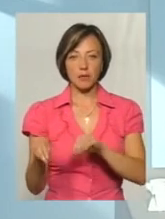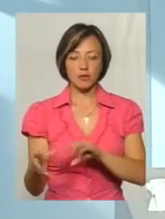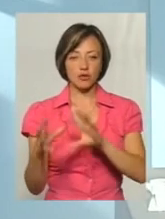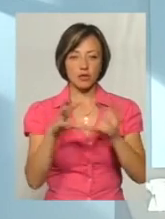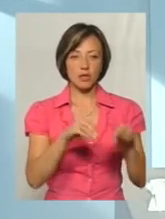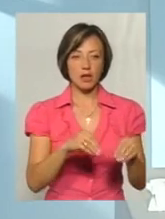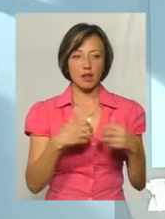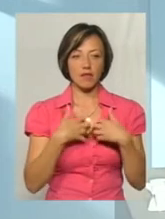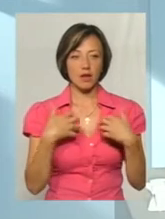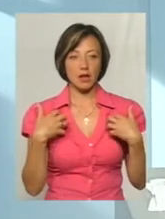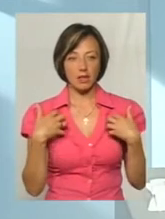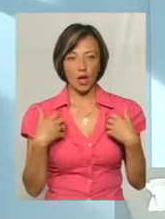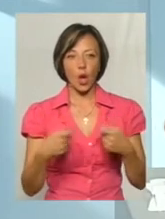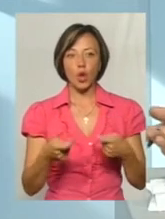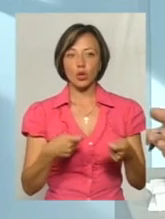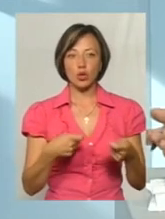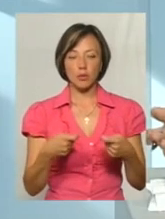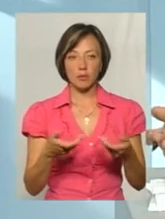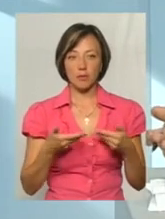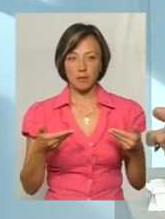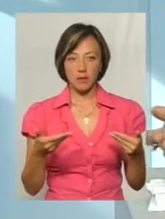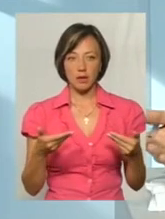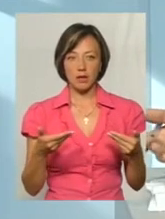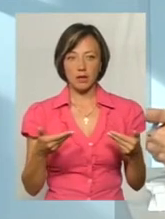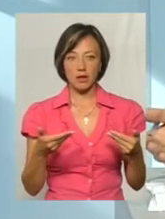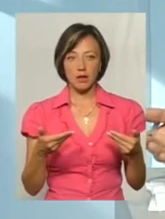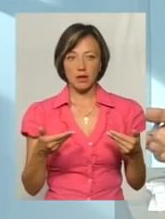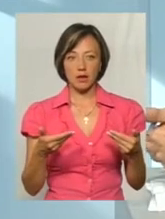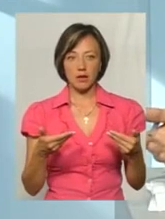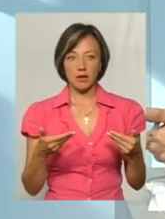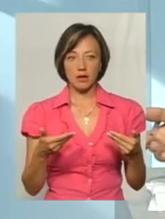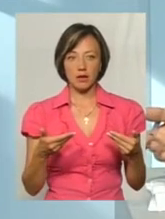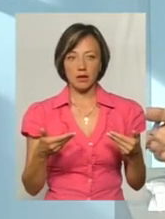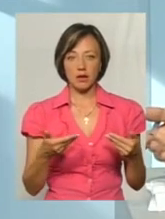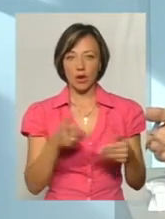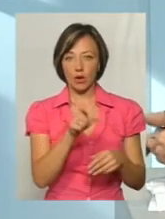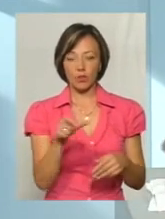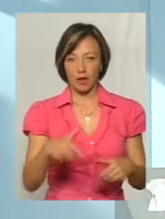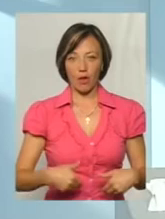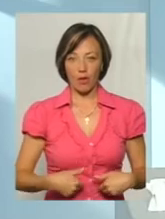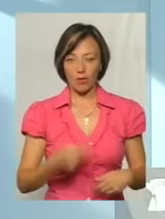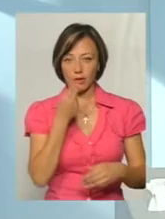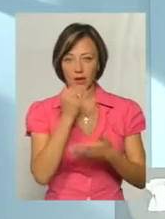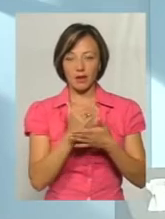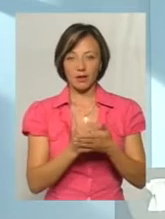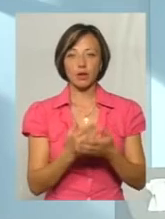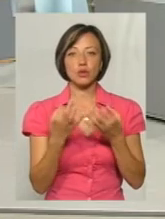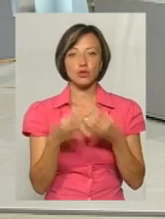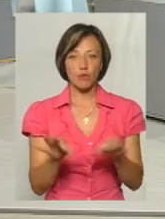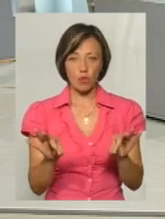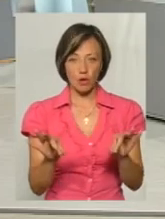тварин. Торгівля, ми наразимо людей на голодну якусь дієту, посадимо їх. От,